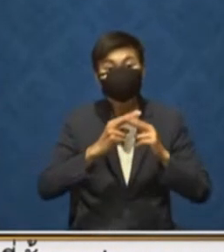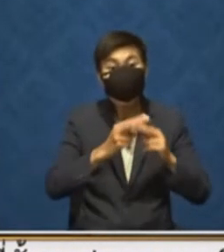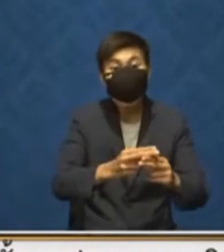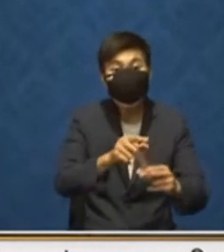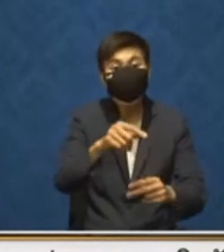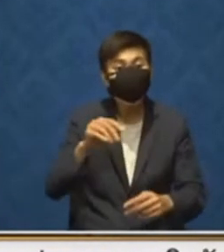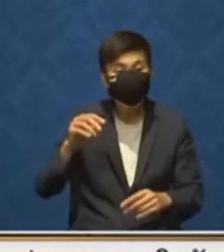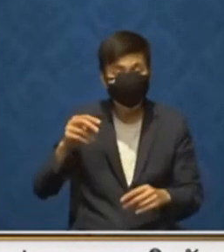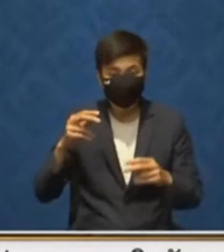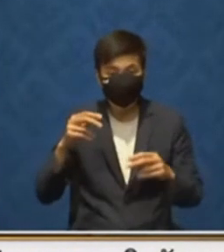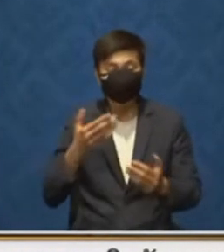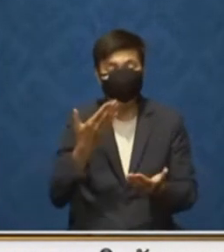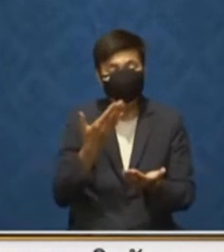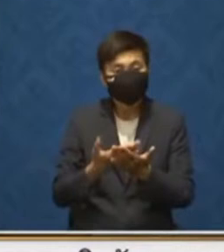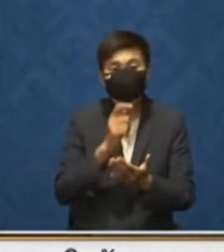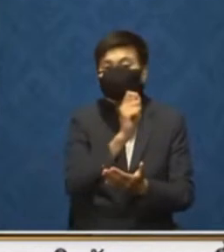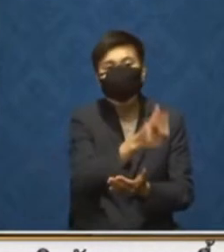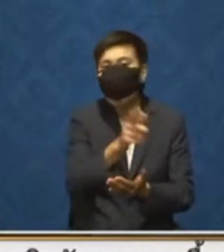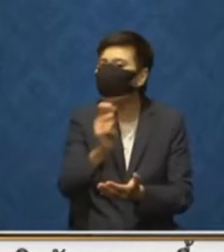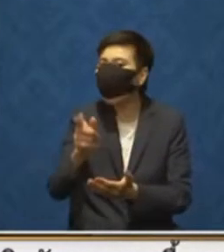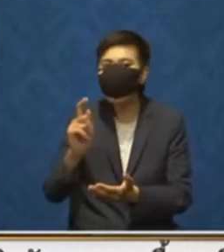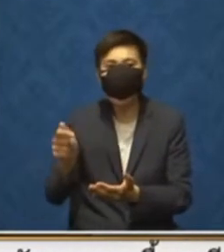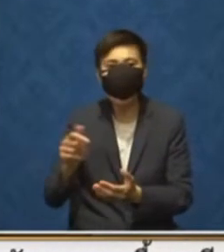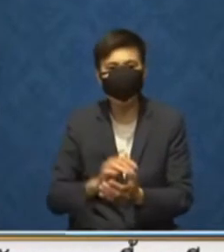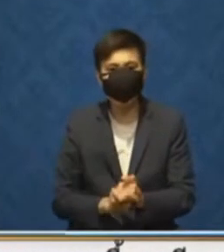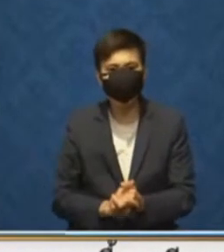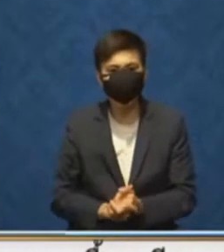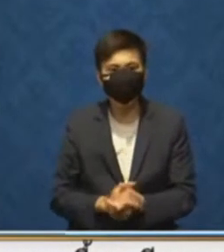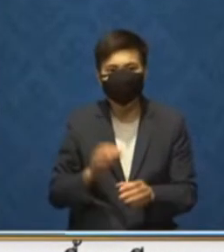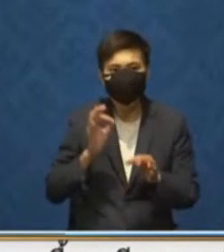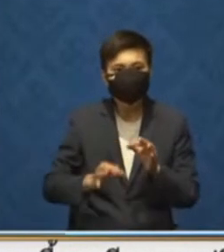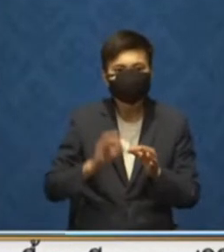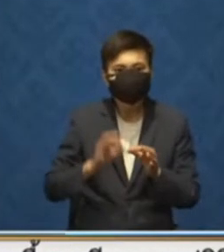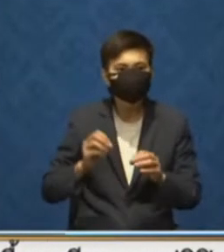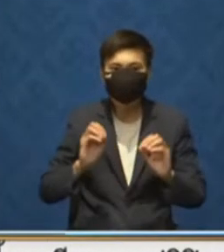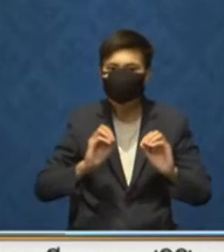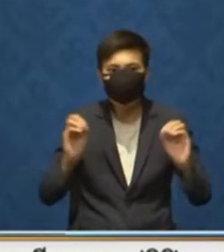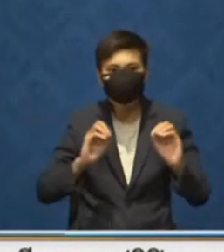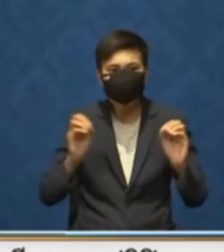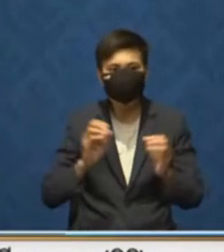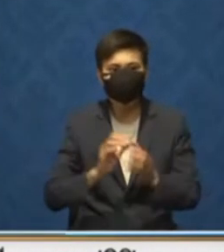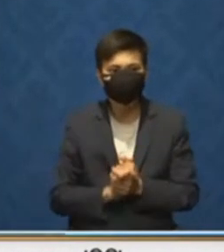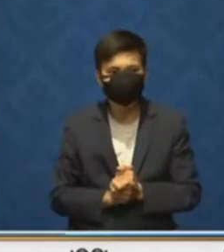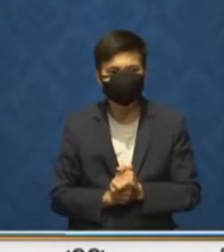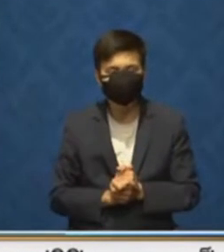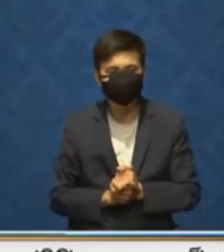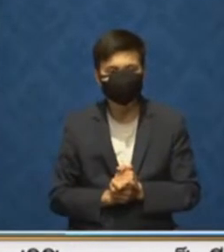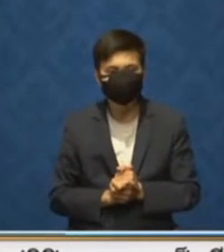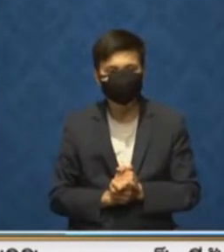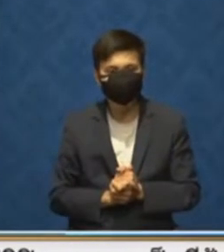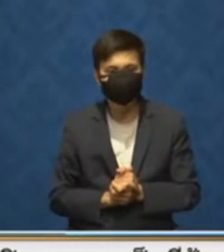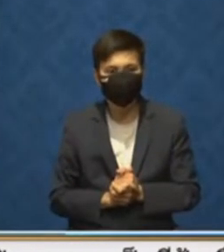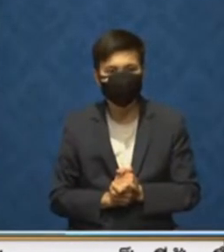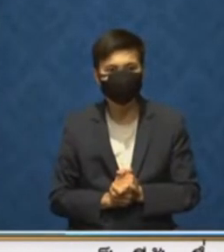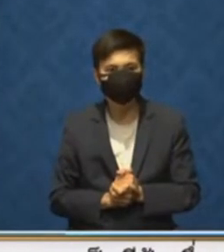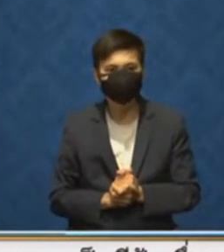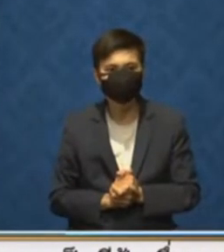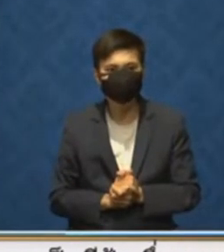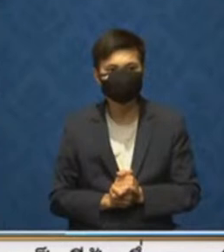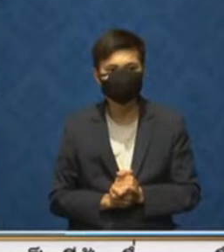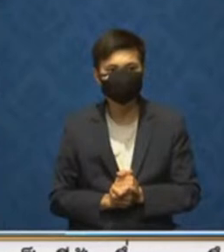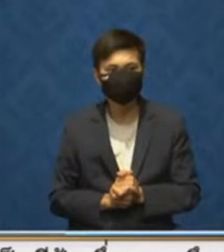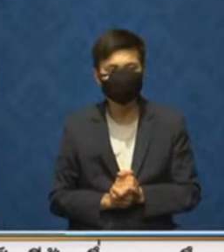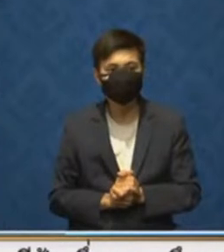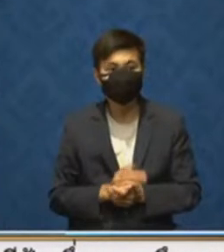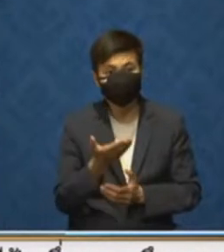สุรุ่ยสุร่ายสิ้นดี44ครับท่านประธานครับท่าน